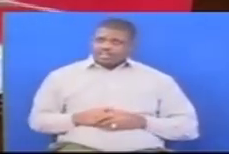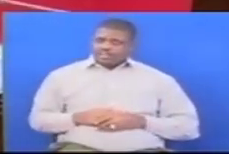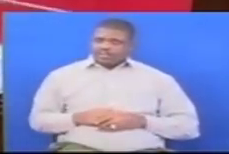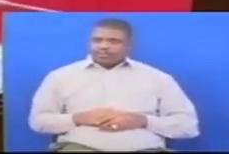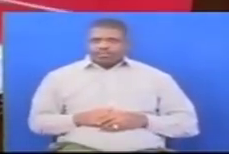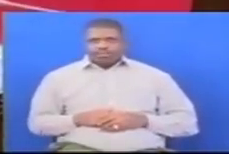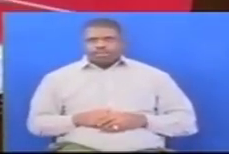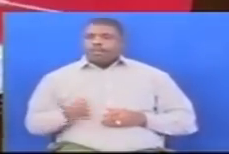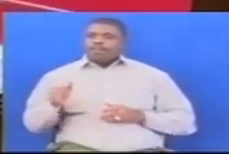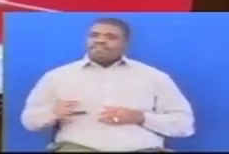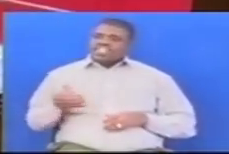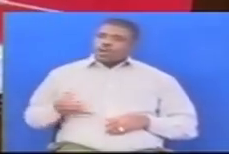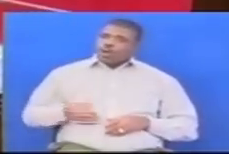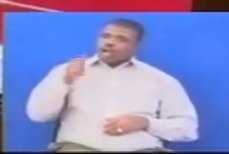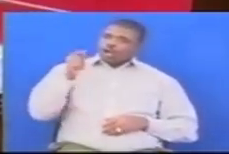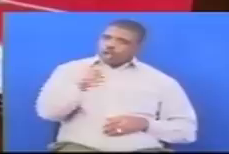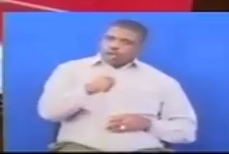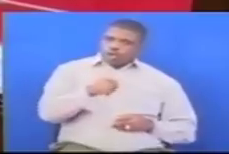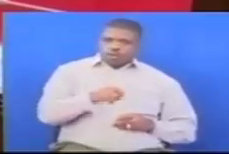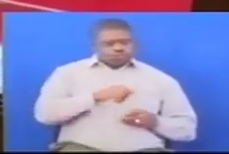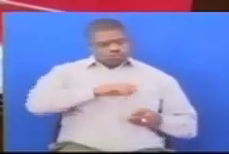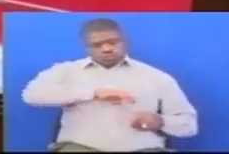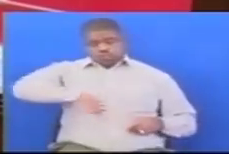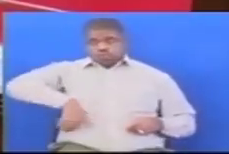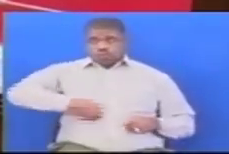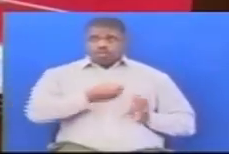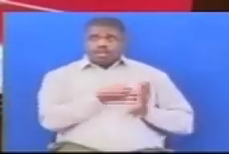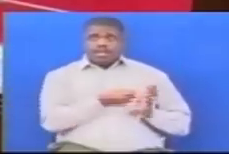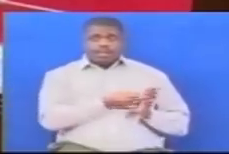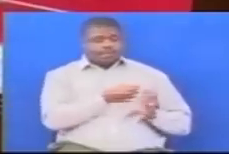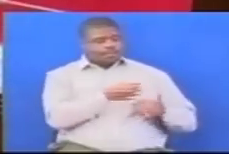na maofisa wako kuiba hela za miradi ya maji.